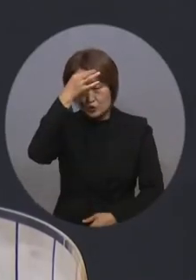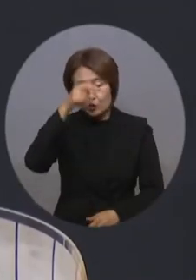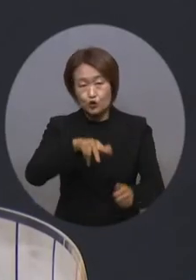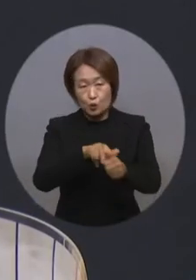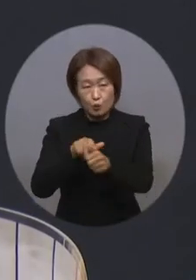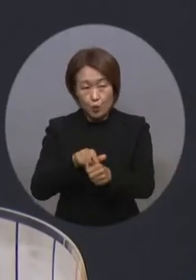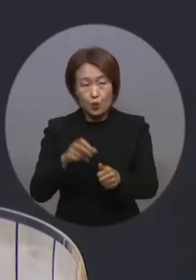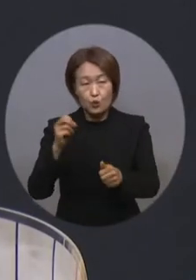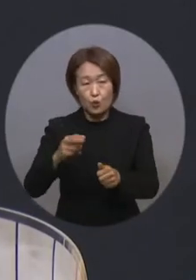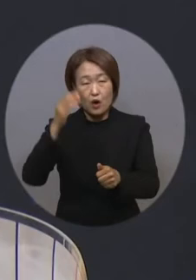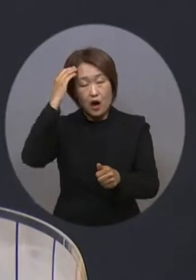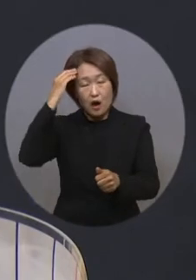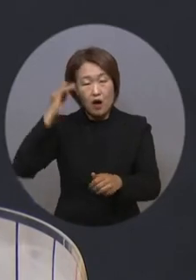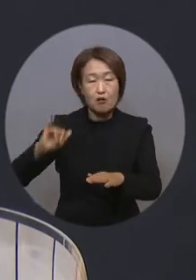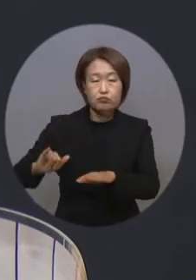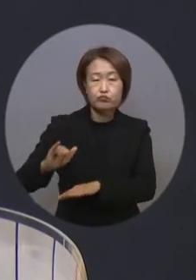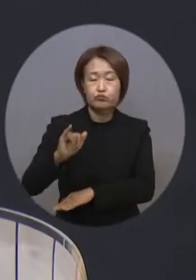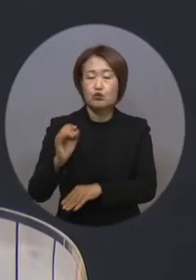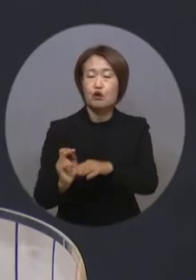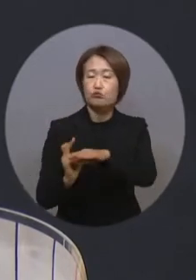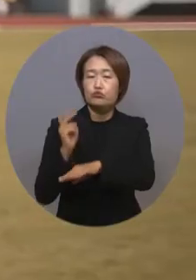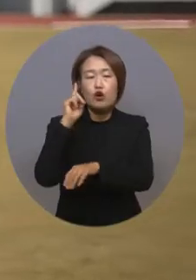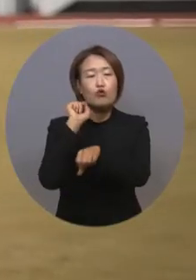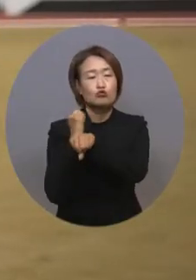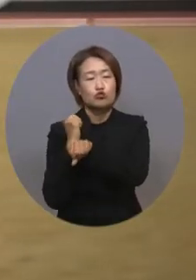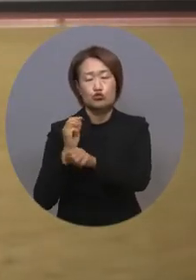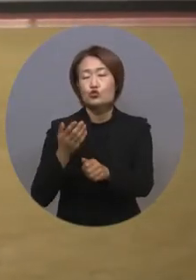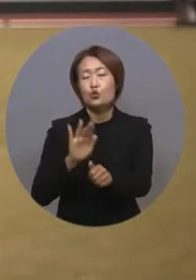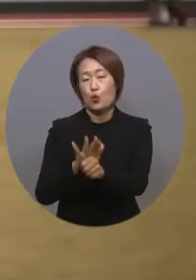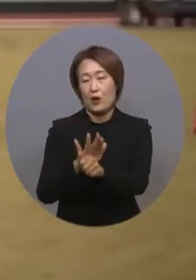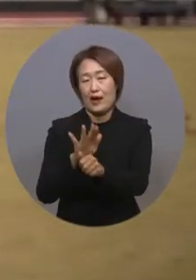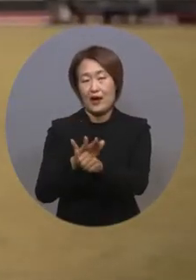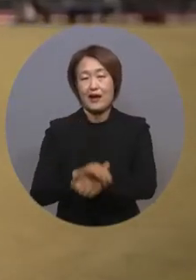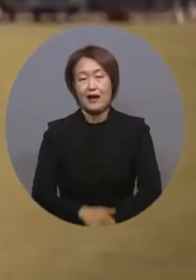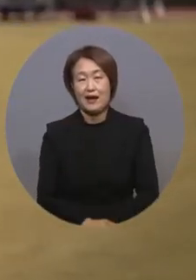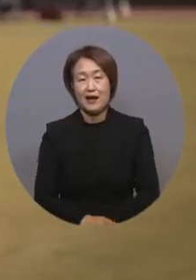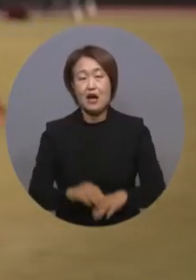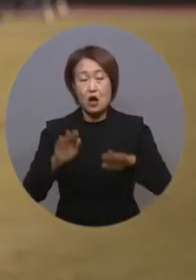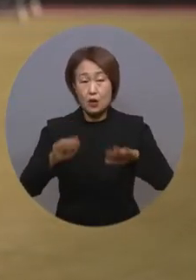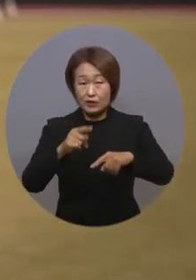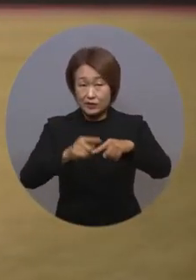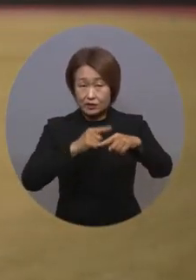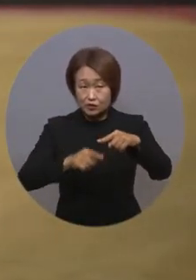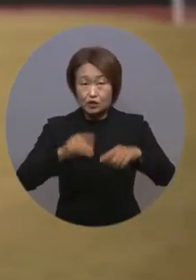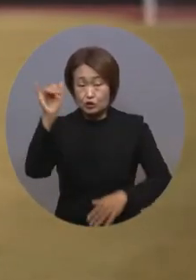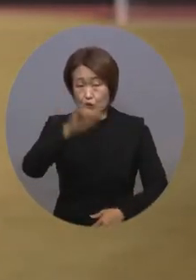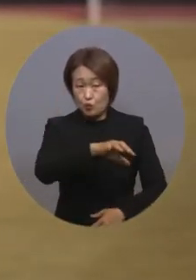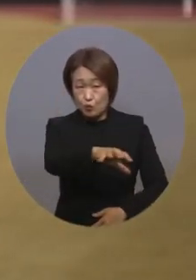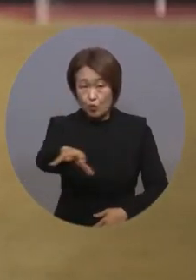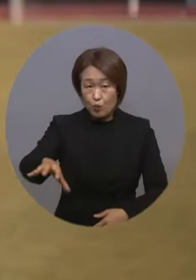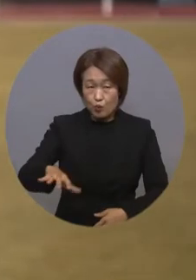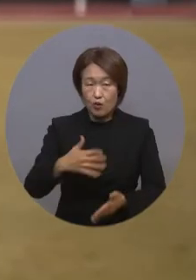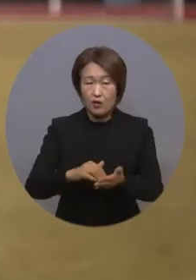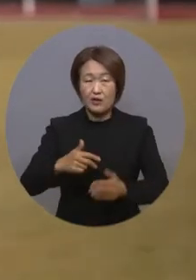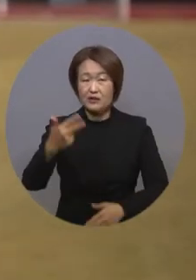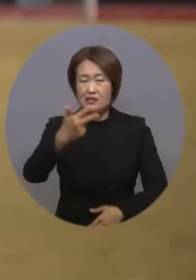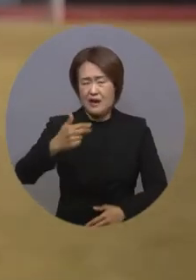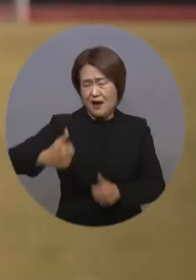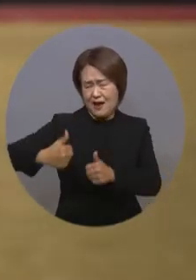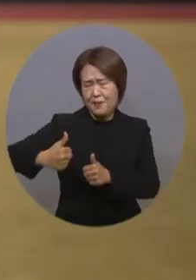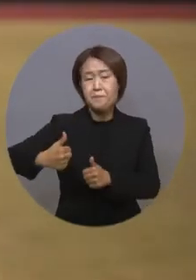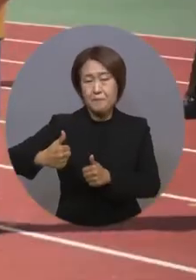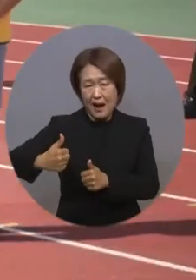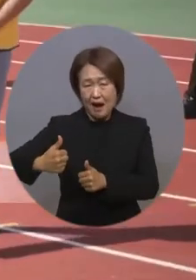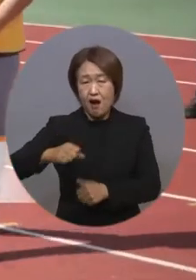공군, 한국항공우주연구원이 후원했습니다. 이번 대회에는 전국 각 지역 예선에서 7천여 명의 경쟁을 뚫고